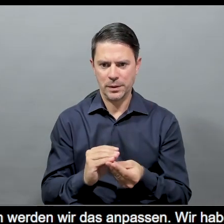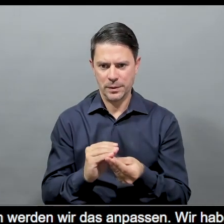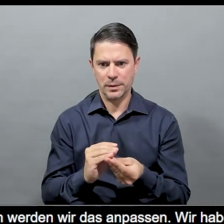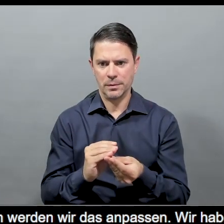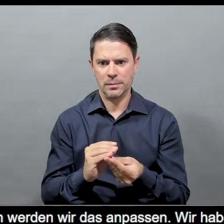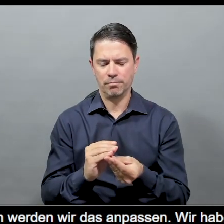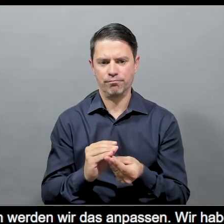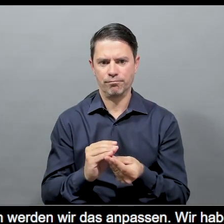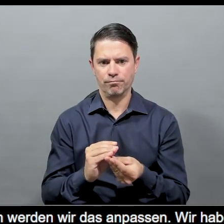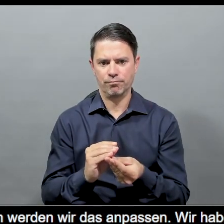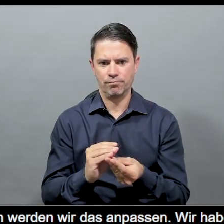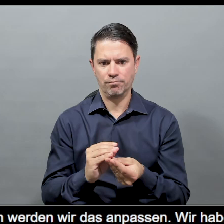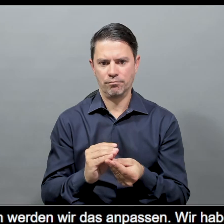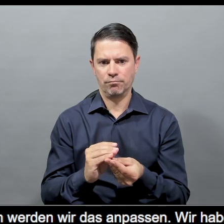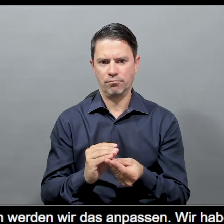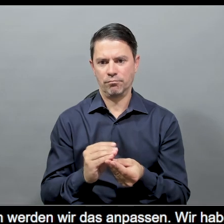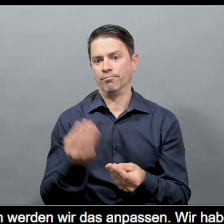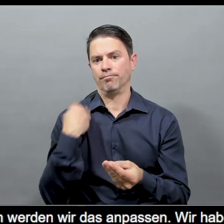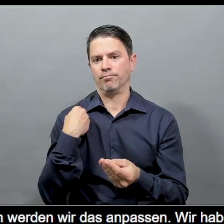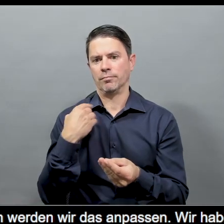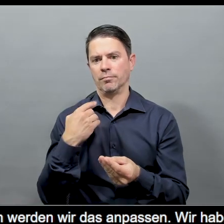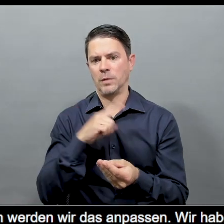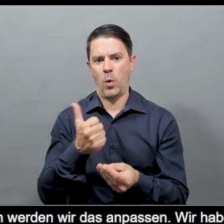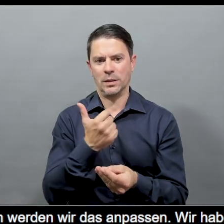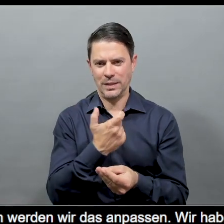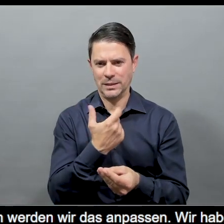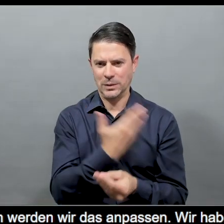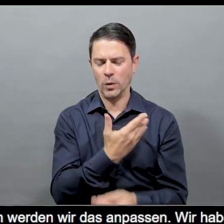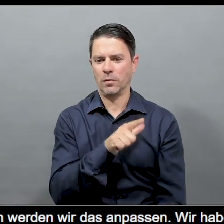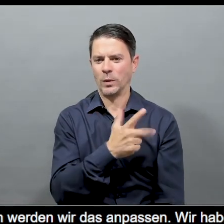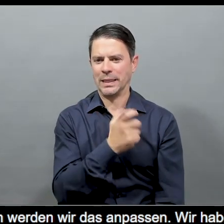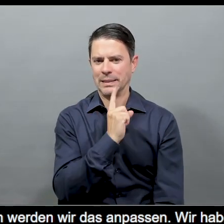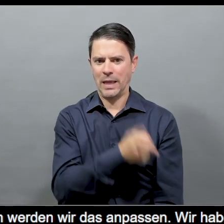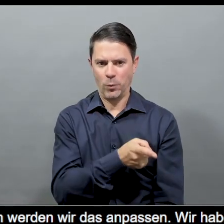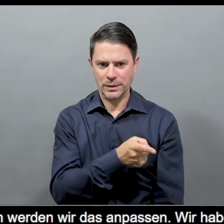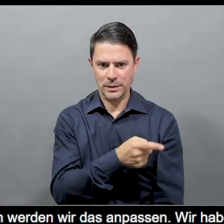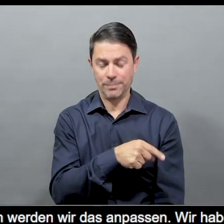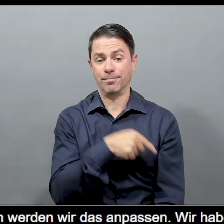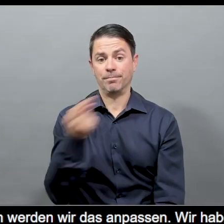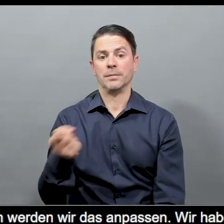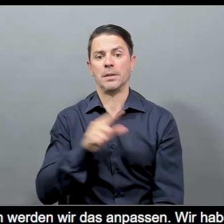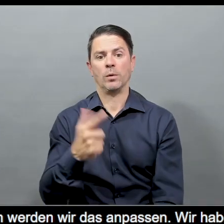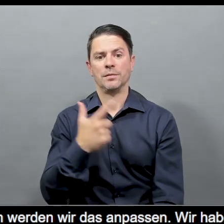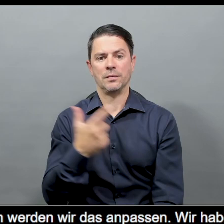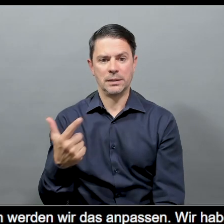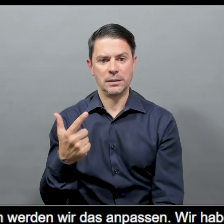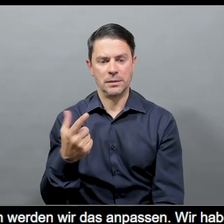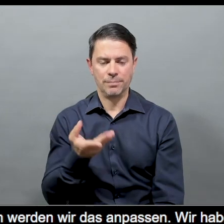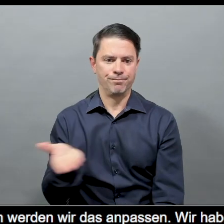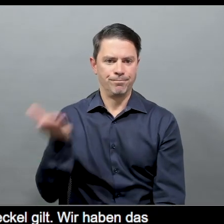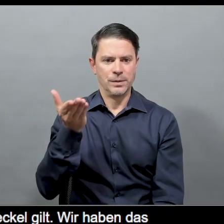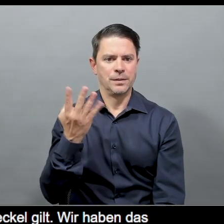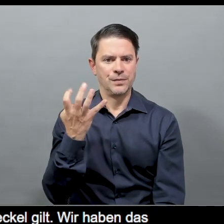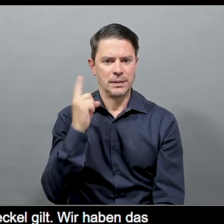auf 40.000 Euro im Jahr 2022. Und wir haben heute beschlossen, dass wir